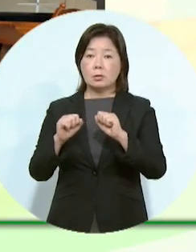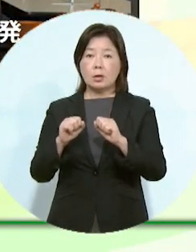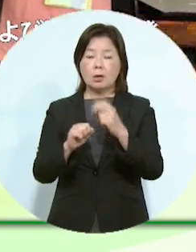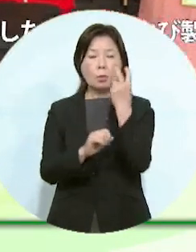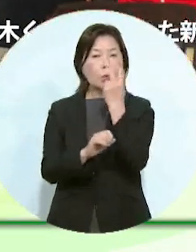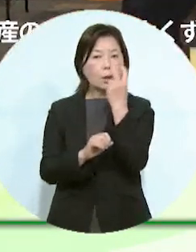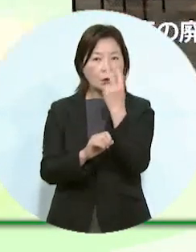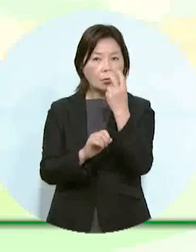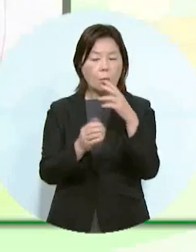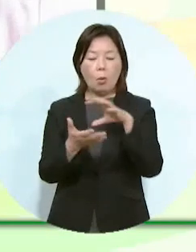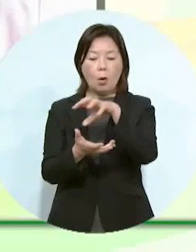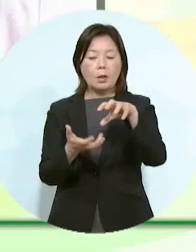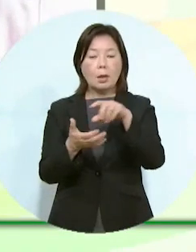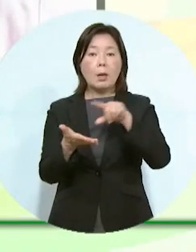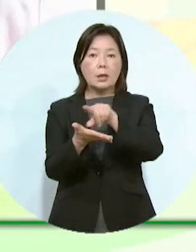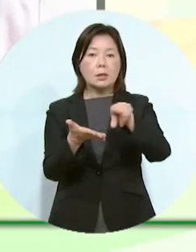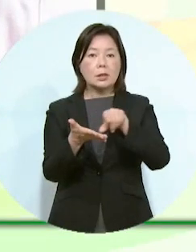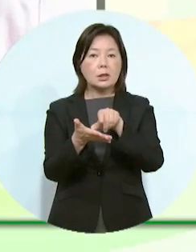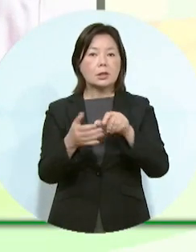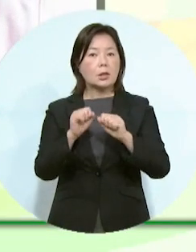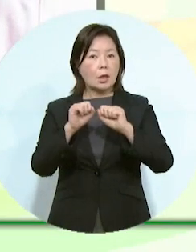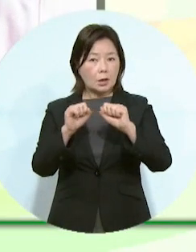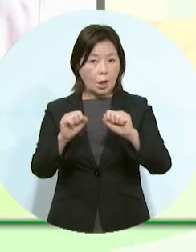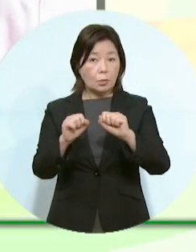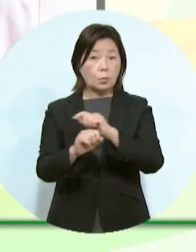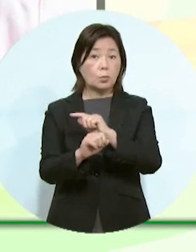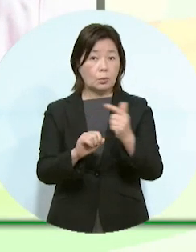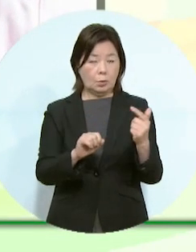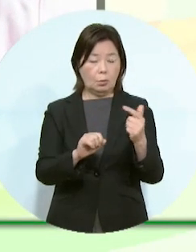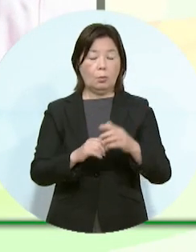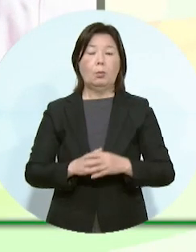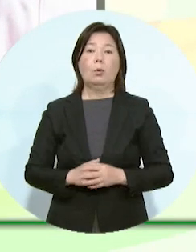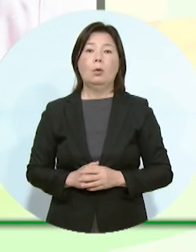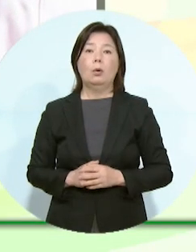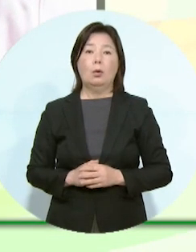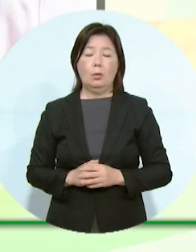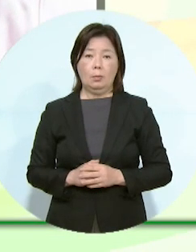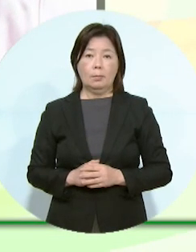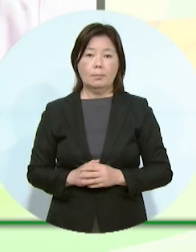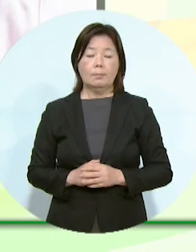を多摩地域で実施することなどがあります。